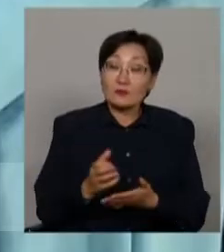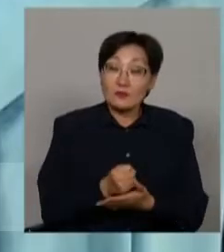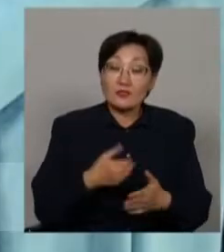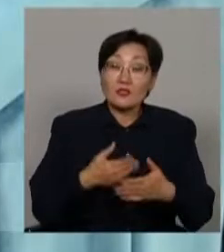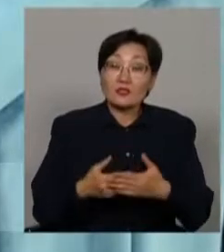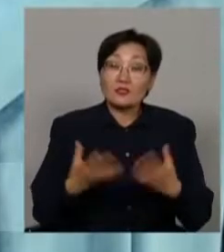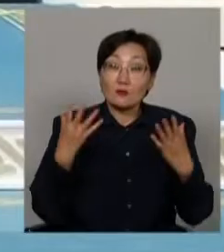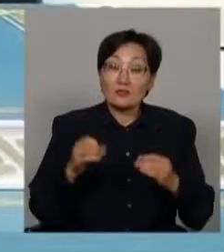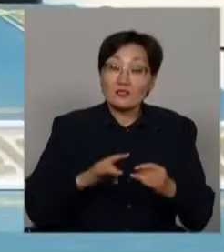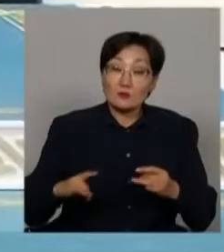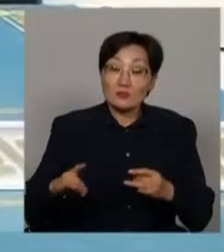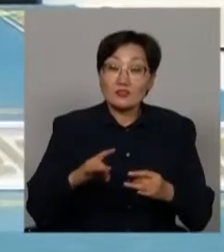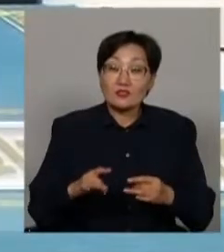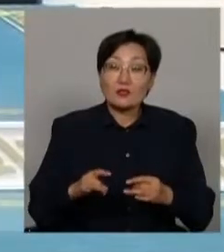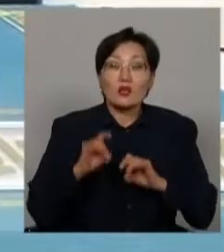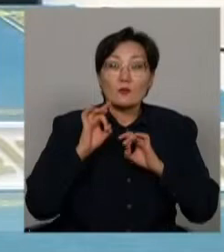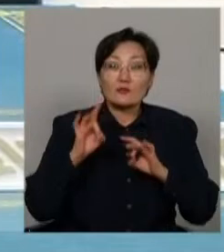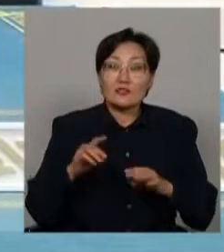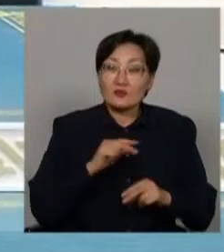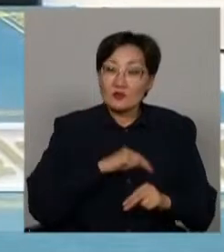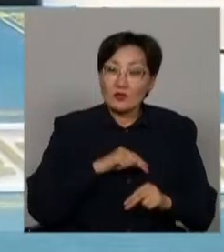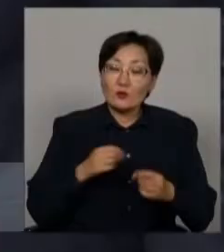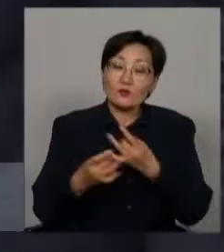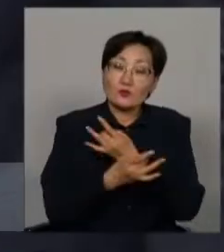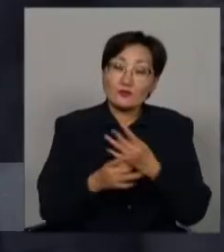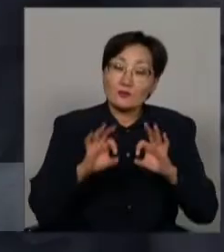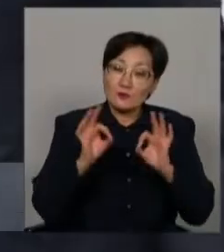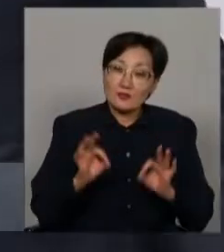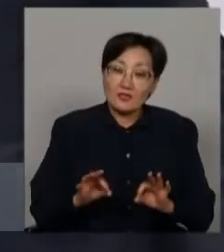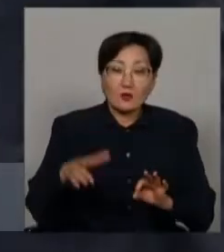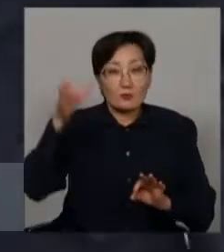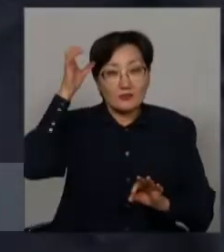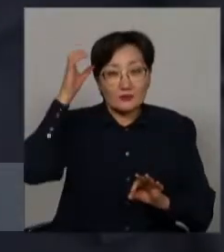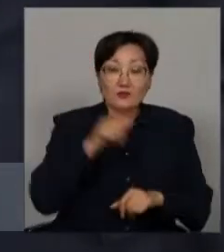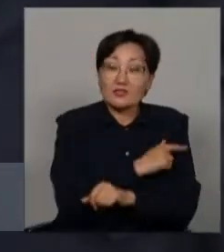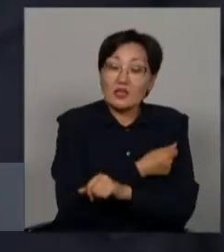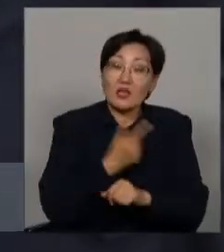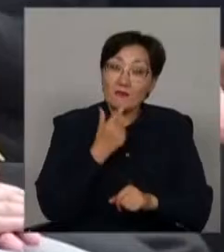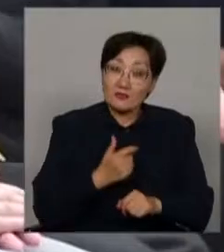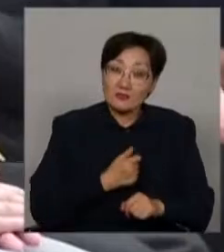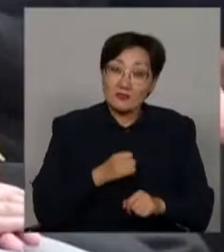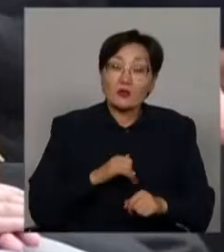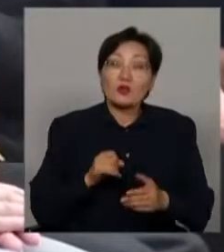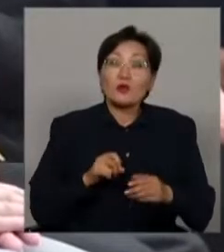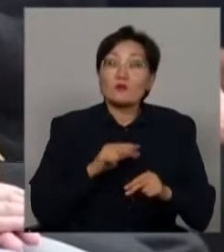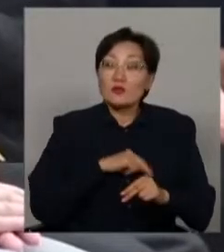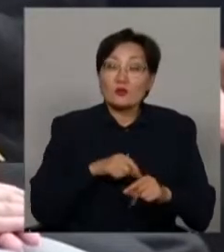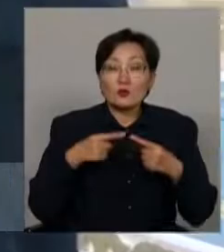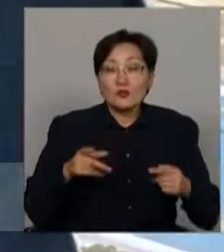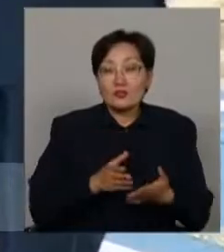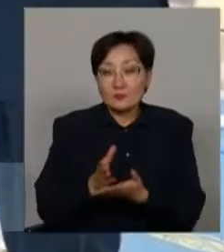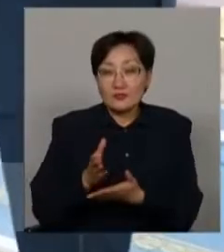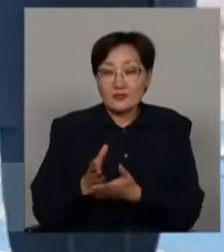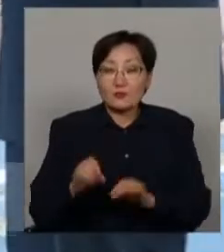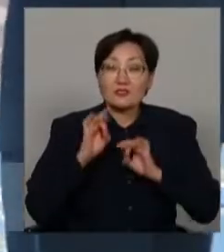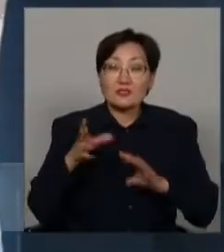Дня Республики получили выдающиеся деятели культуры, искусства, ученые, медики, военные и деятели других сфер. Среди них